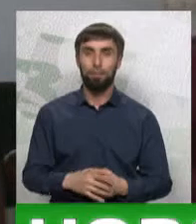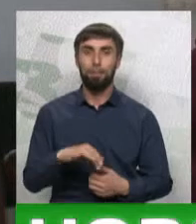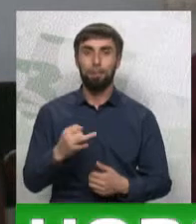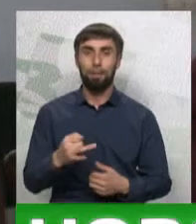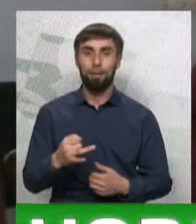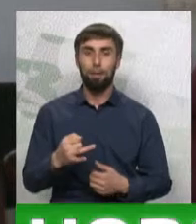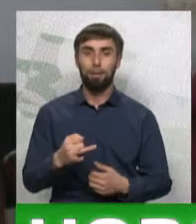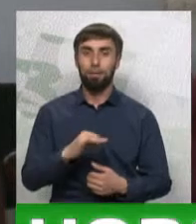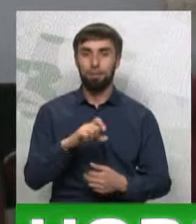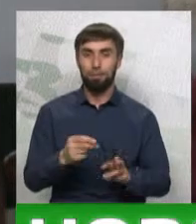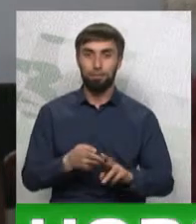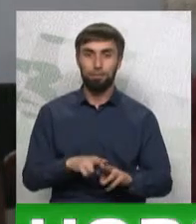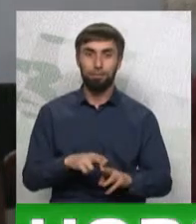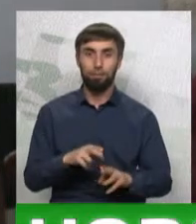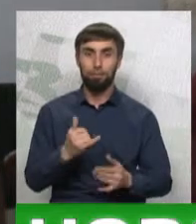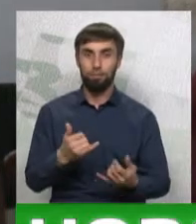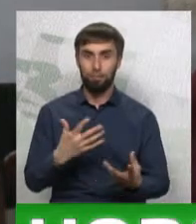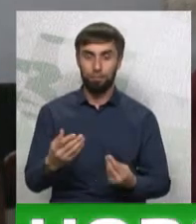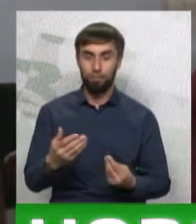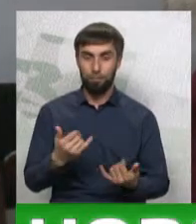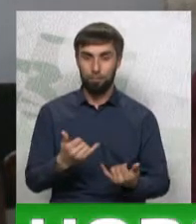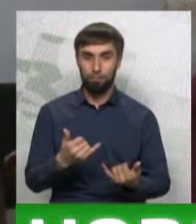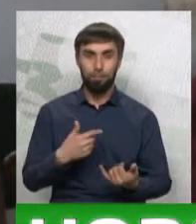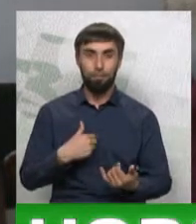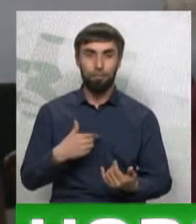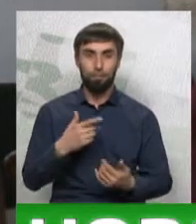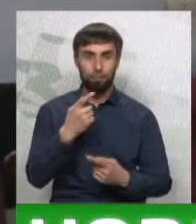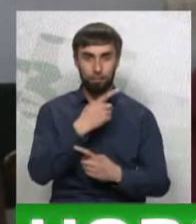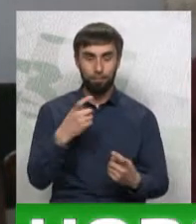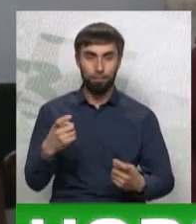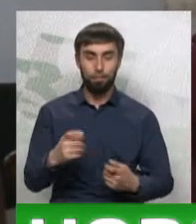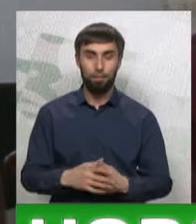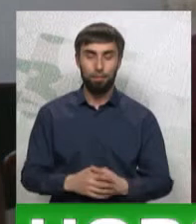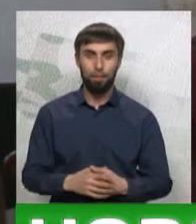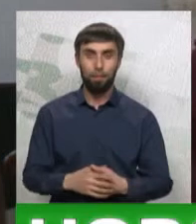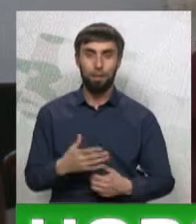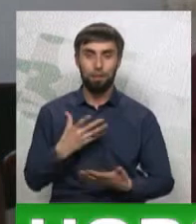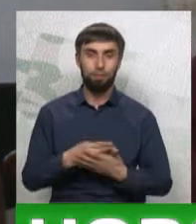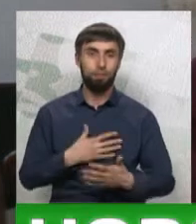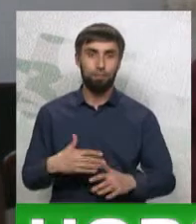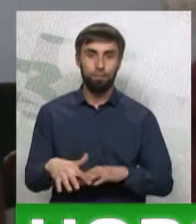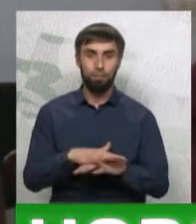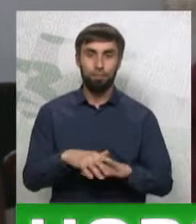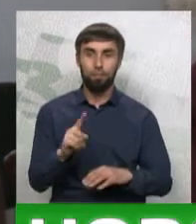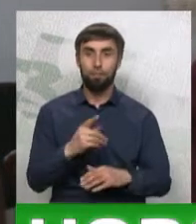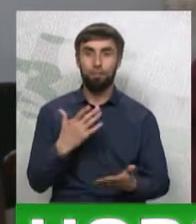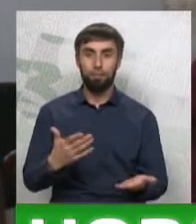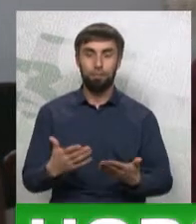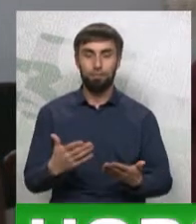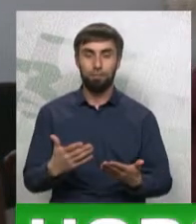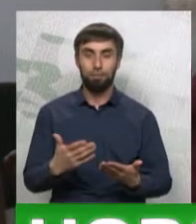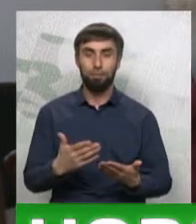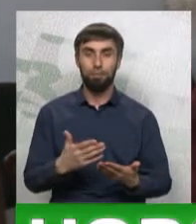связи с этим вот теперь мы доводим до сведения нашего населения что есть